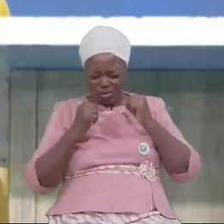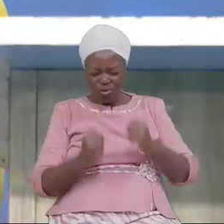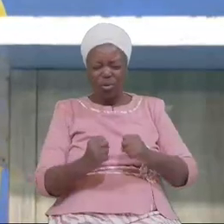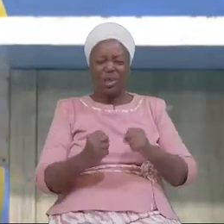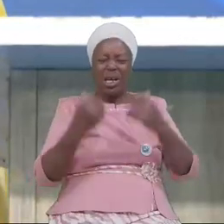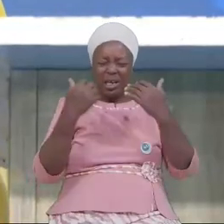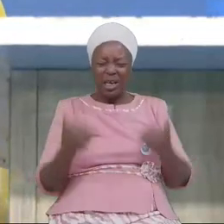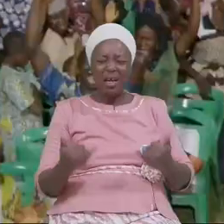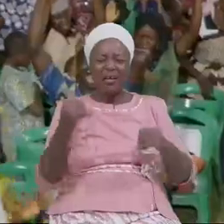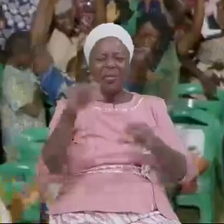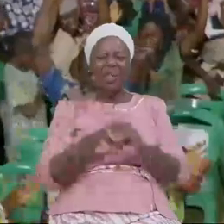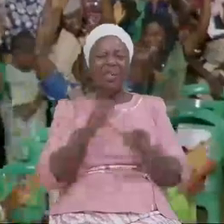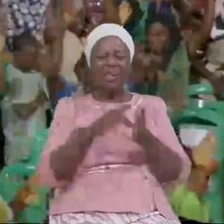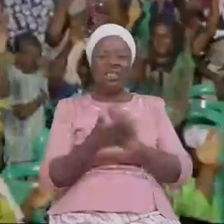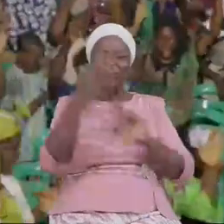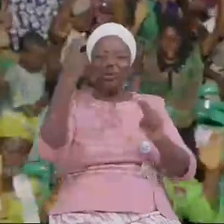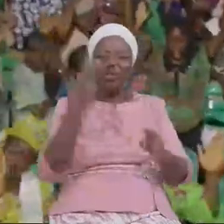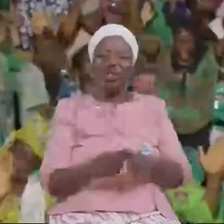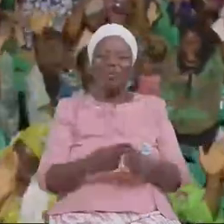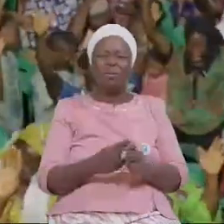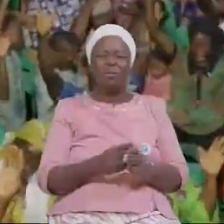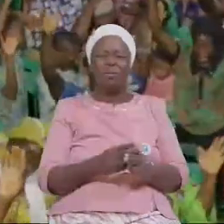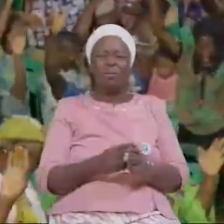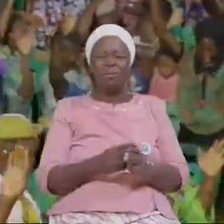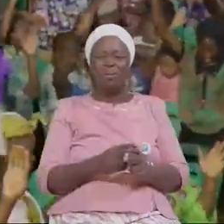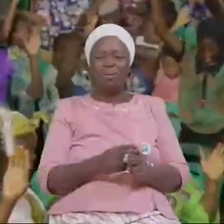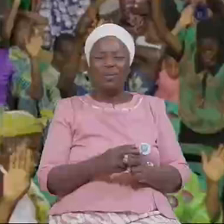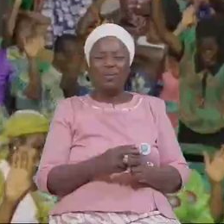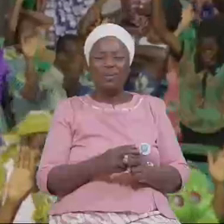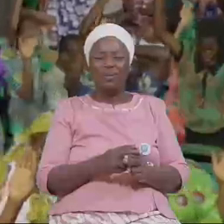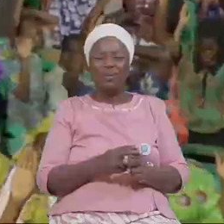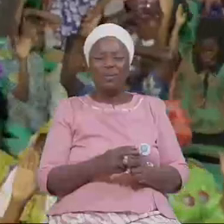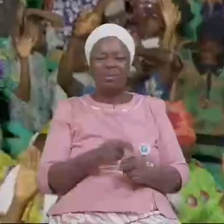soudez-vous, joignez-vous parfaitement au nom de Jésus-Christ.